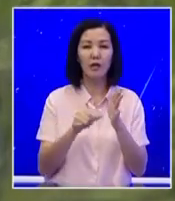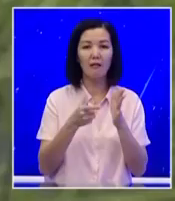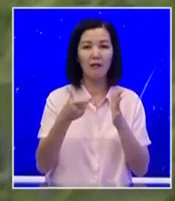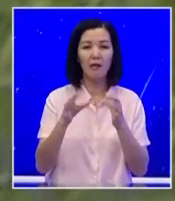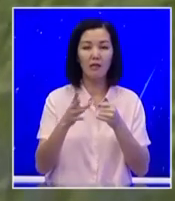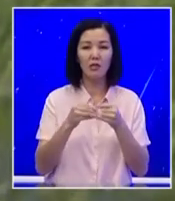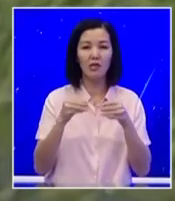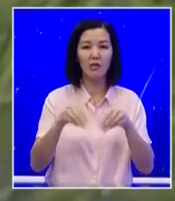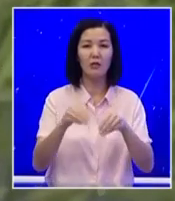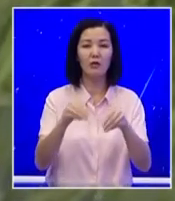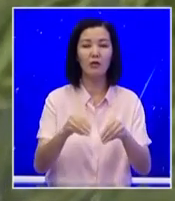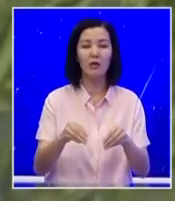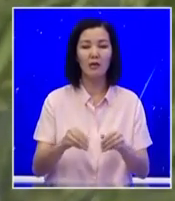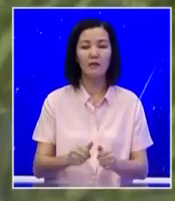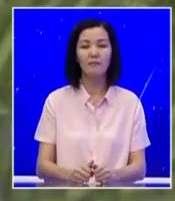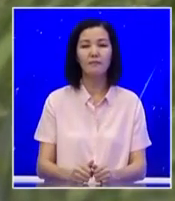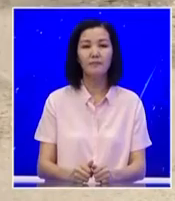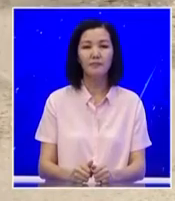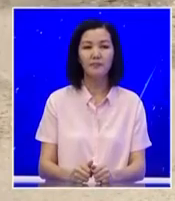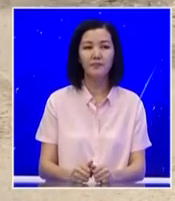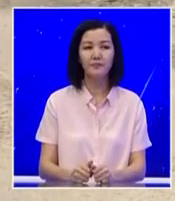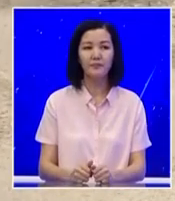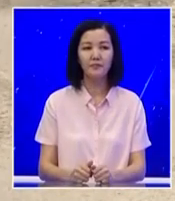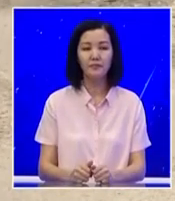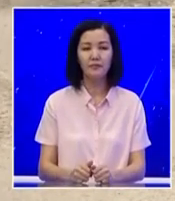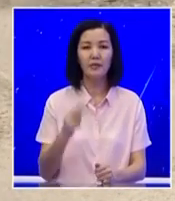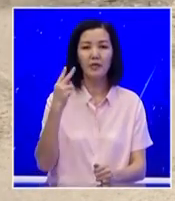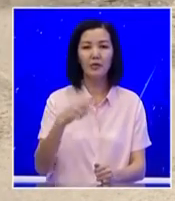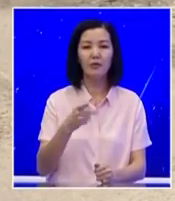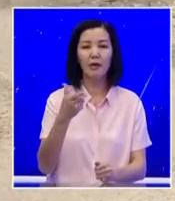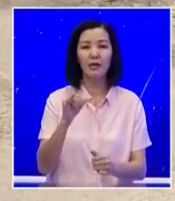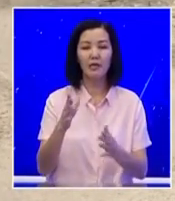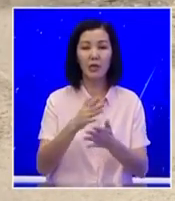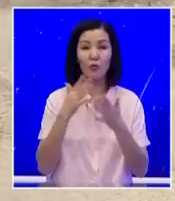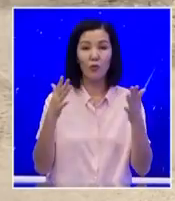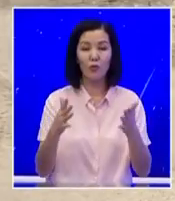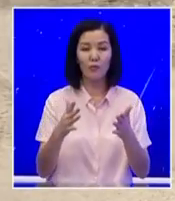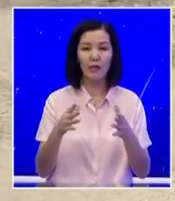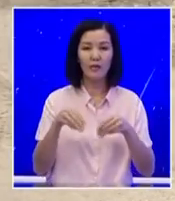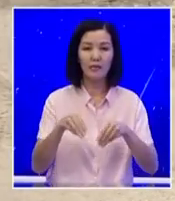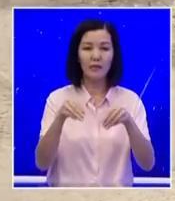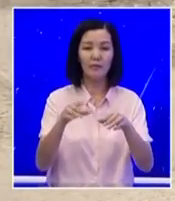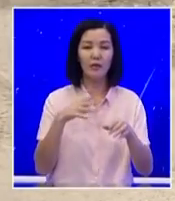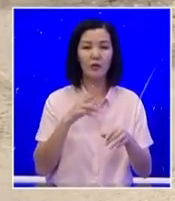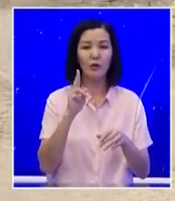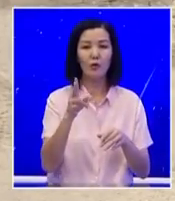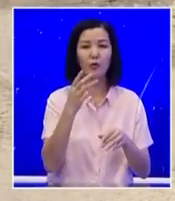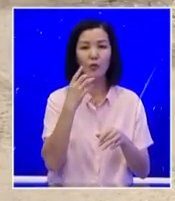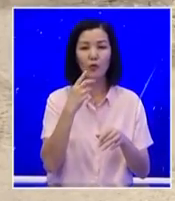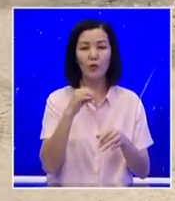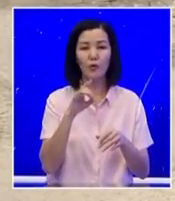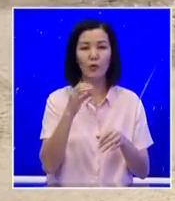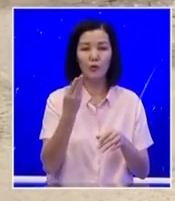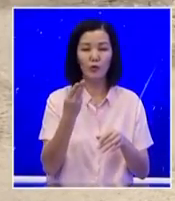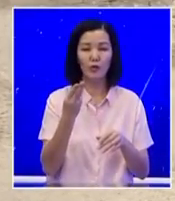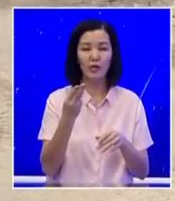гектарға дақылдың осы түрін еккен. 20 гектар біз артық себіліп отыр. Қазіргі таңда барлығы күріштің бәрі егілді,